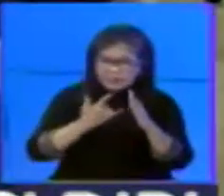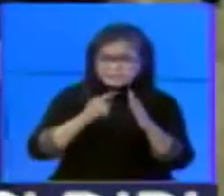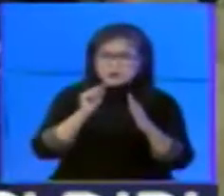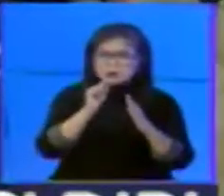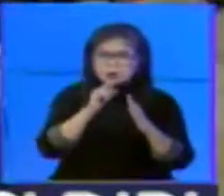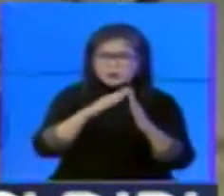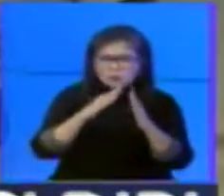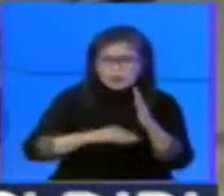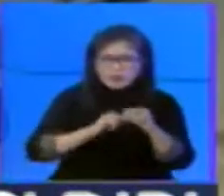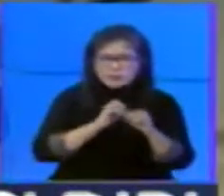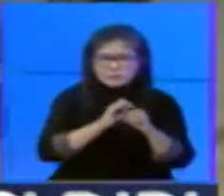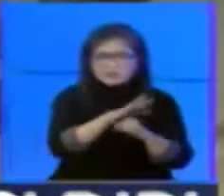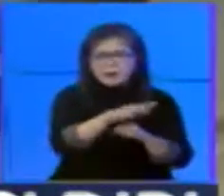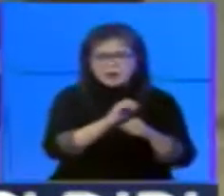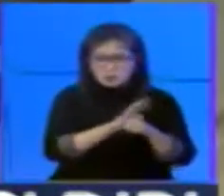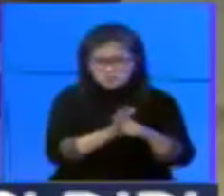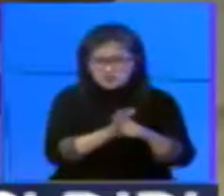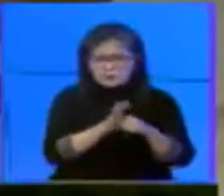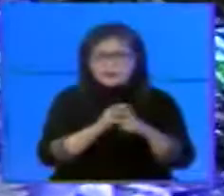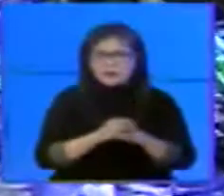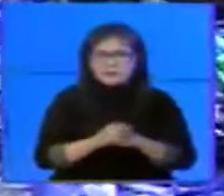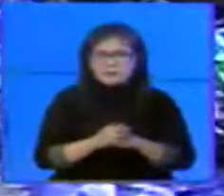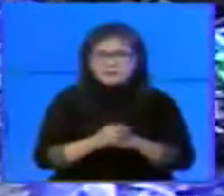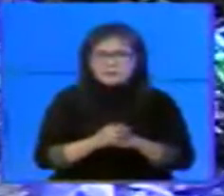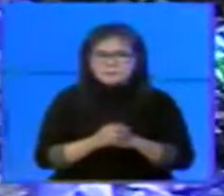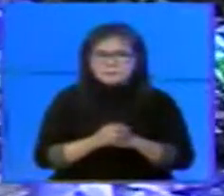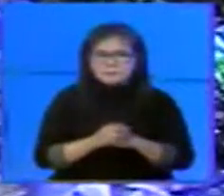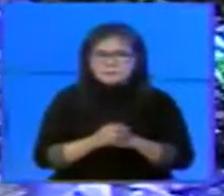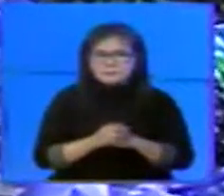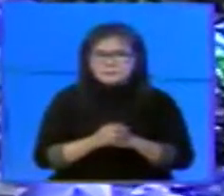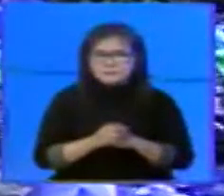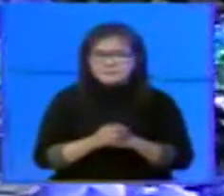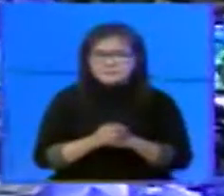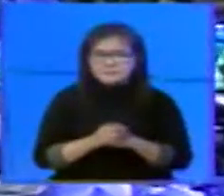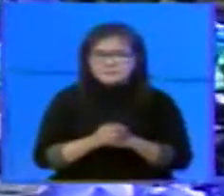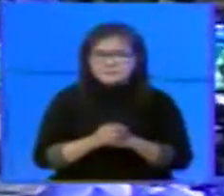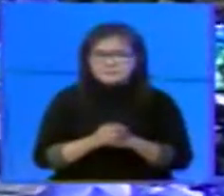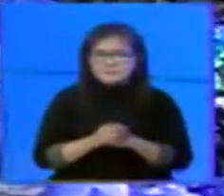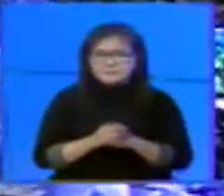rantai penyebaran virus corona. Dari Jakarta, Rian Rahman, iNews melaporkan.